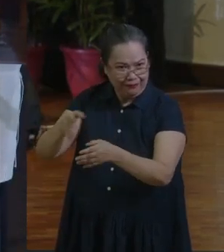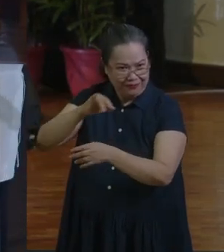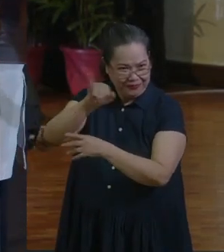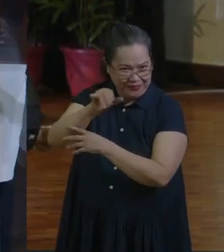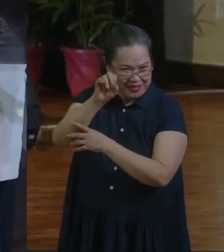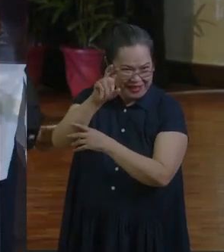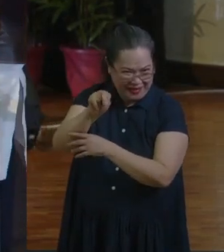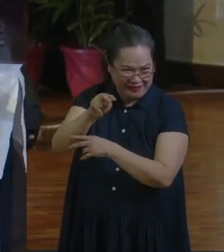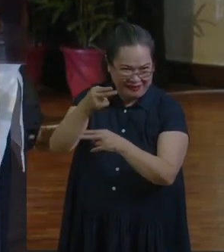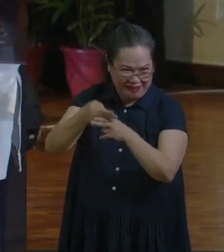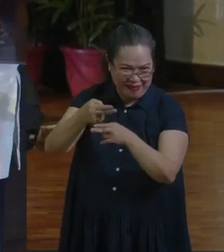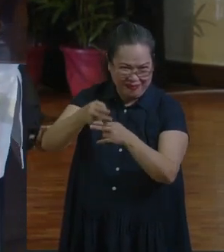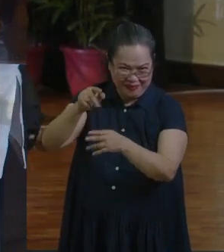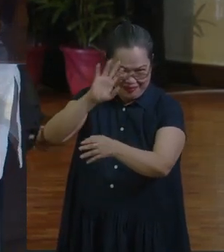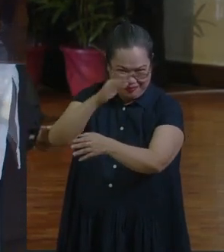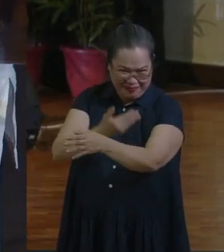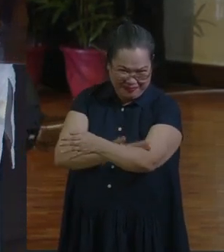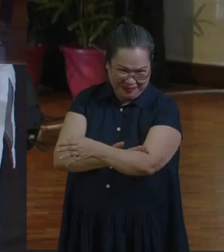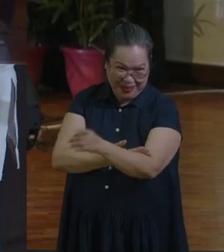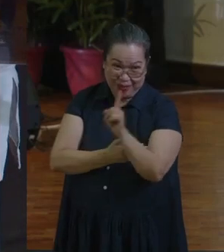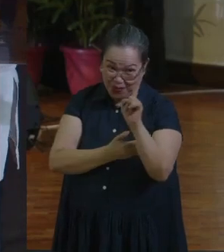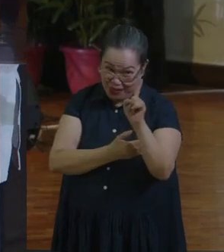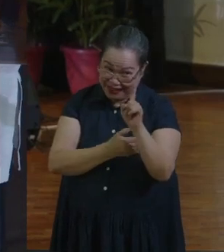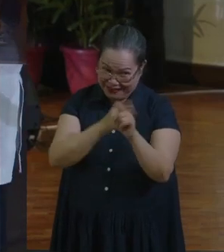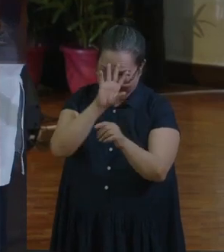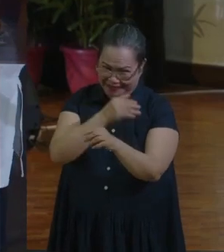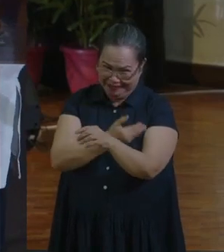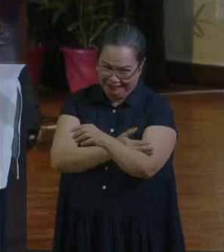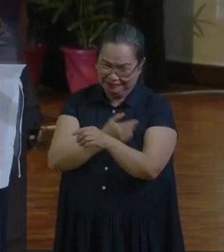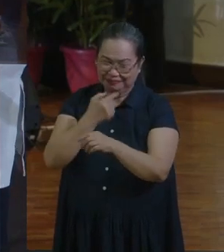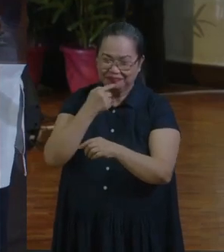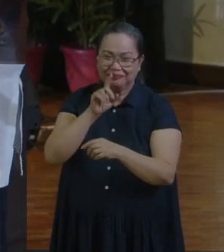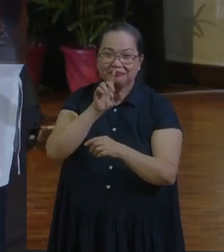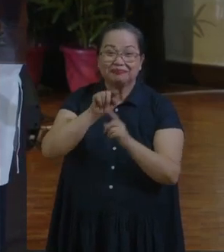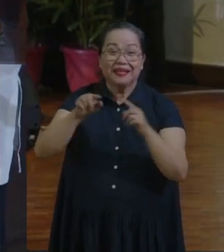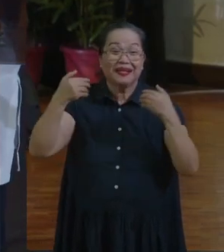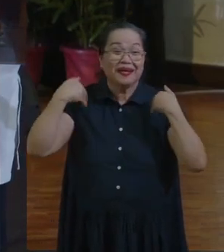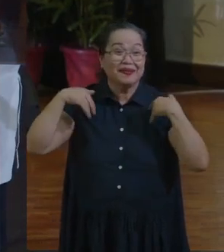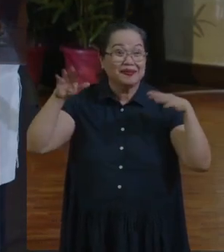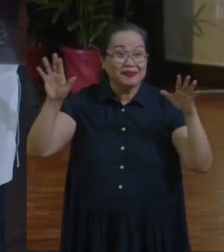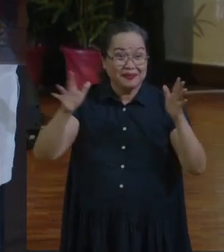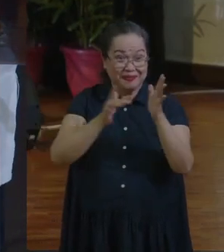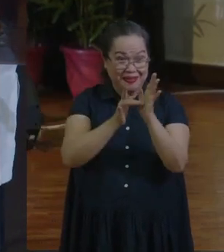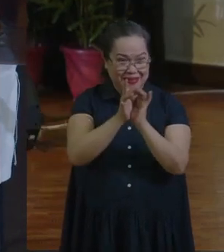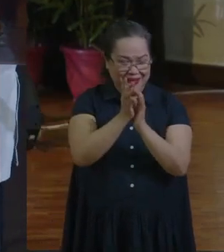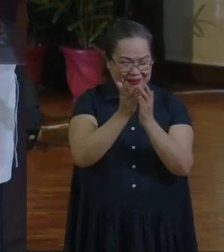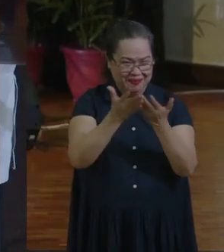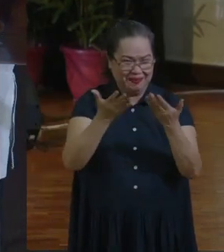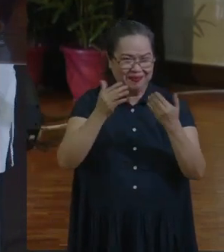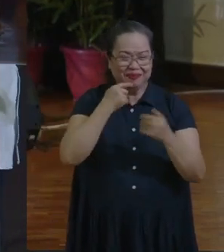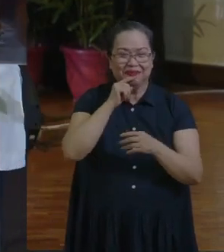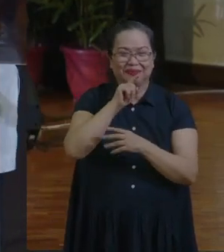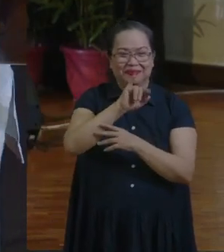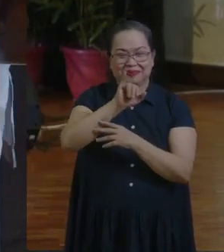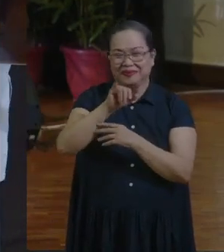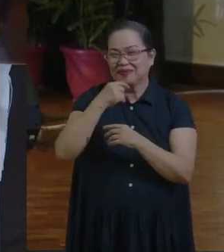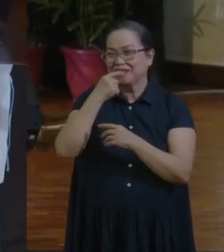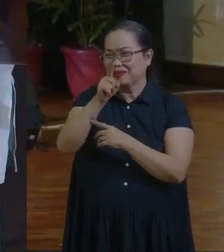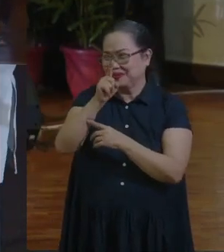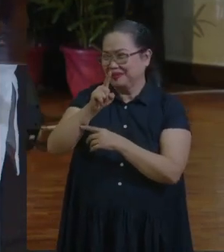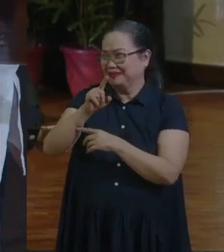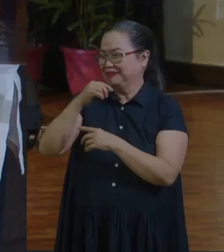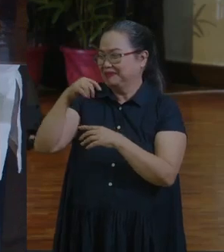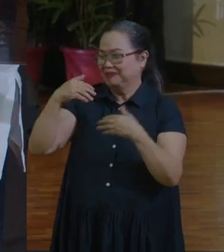Pero ang tinutukoy dito ng anghel, siyempre, si John the Baptist. "And you will have joy and gladness, and many will rejoice at